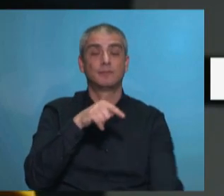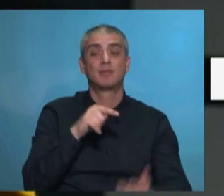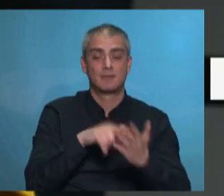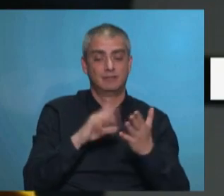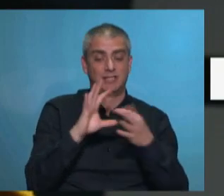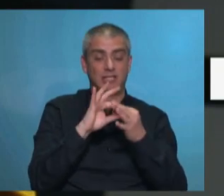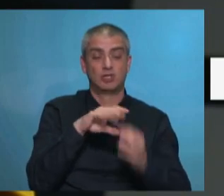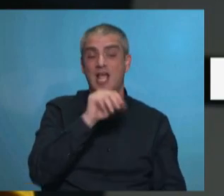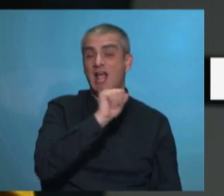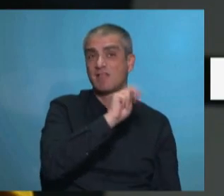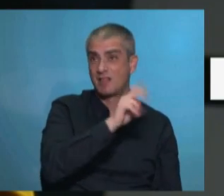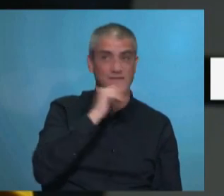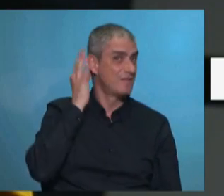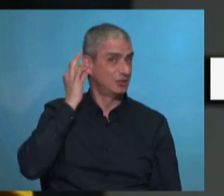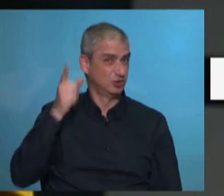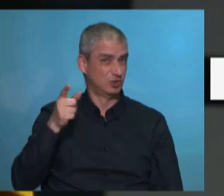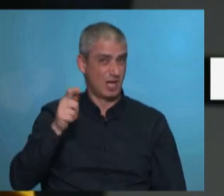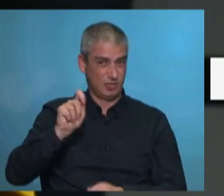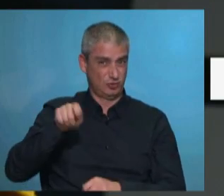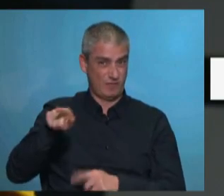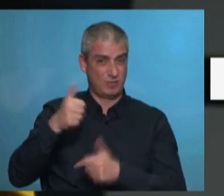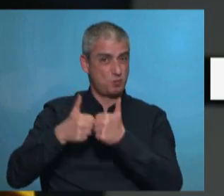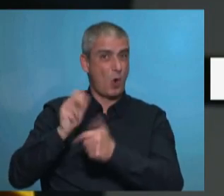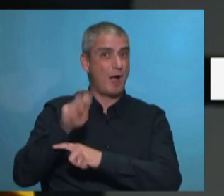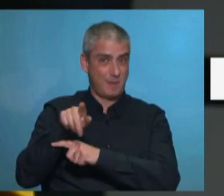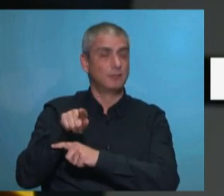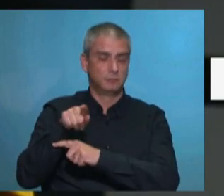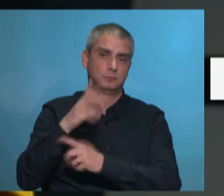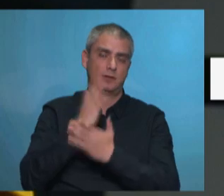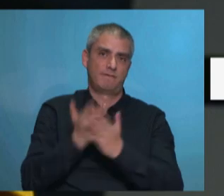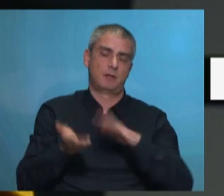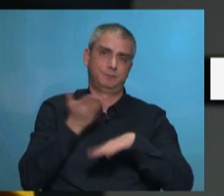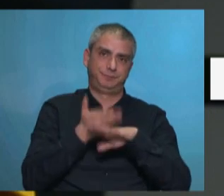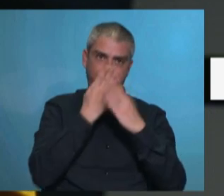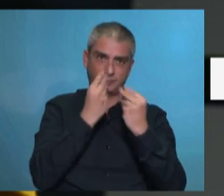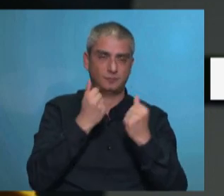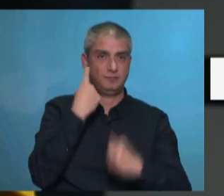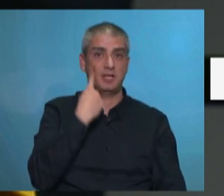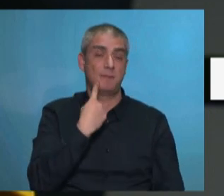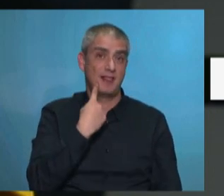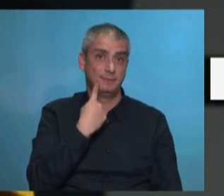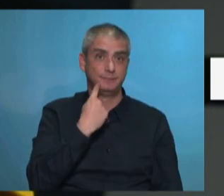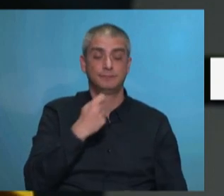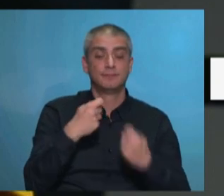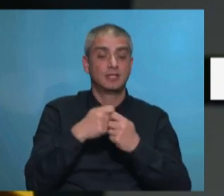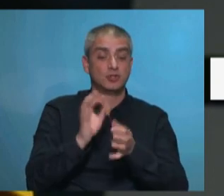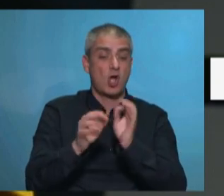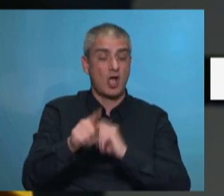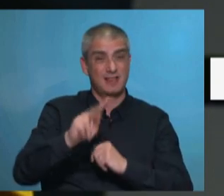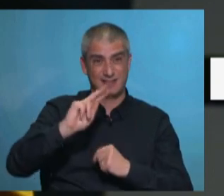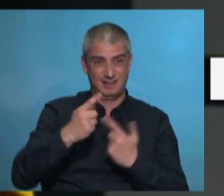אפי נווה לאז המועמדת לשיפוט, כבר עכשיו מעלה חשד לפלילים. לגבי עורכת הדין